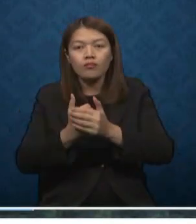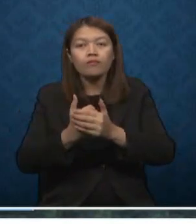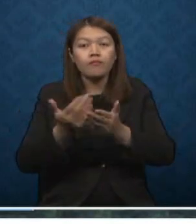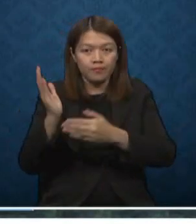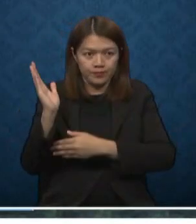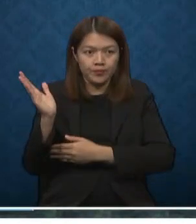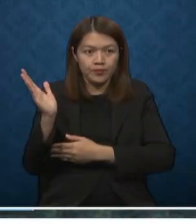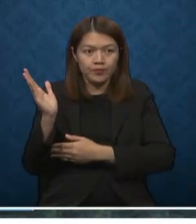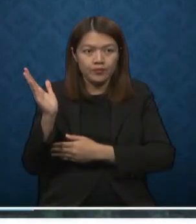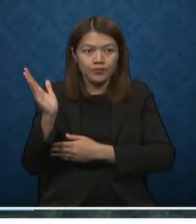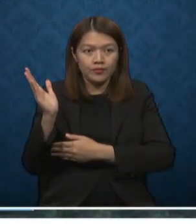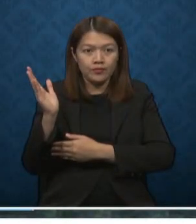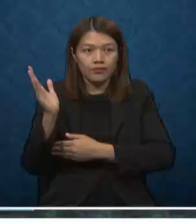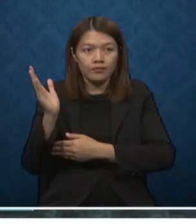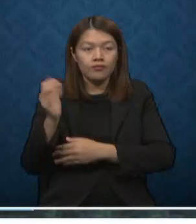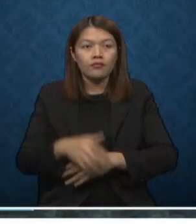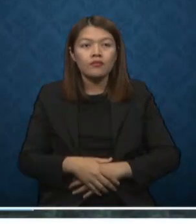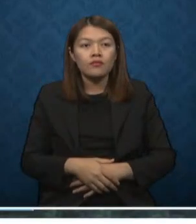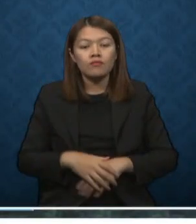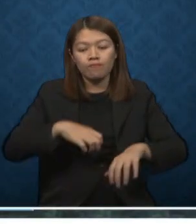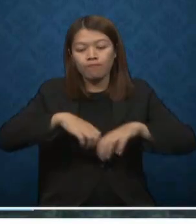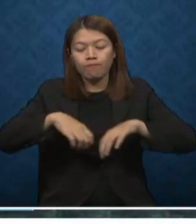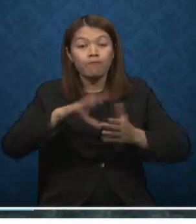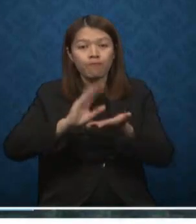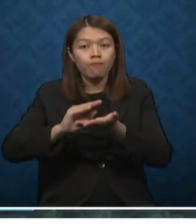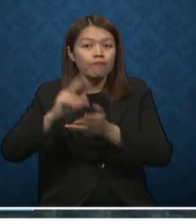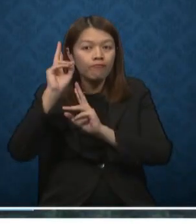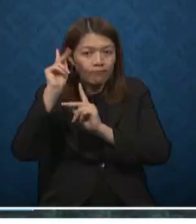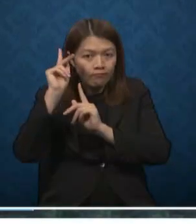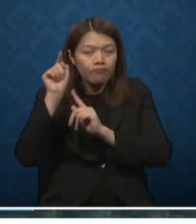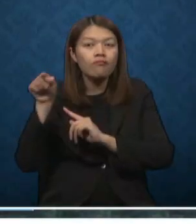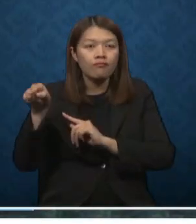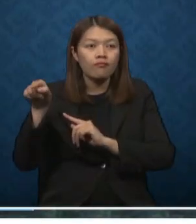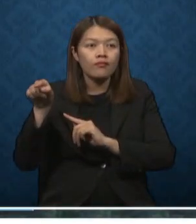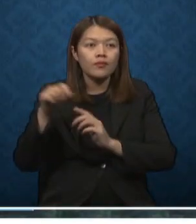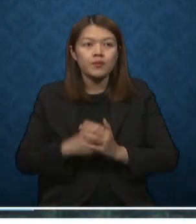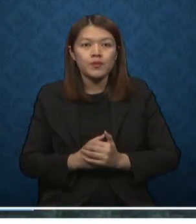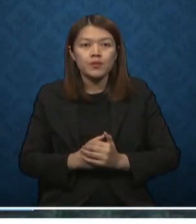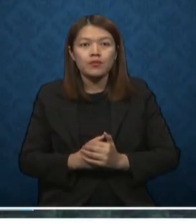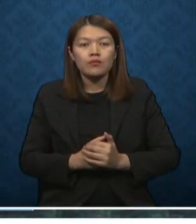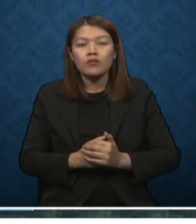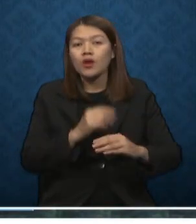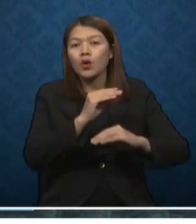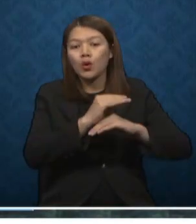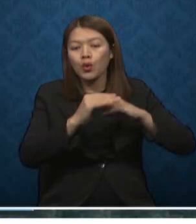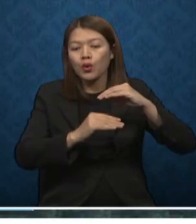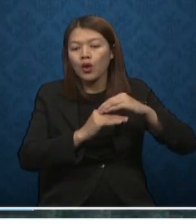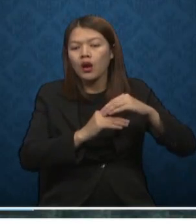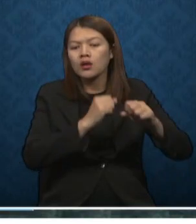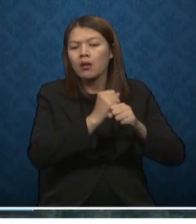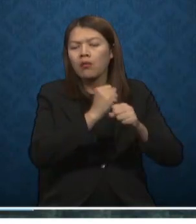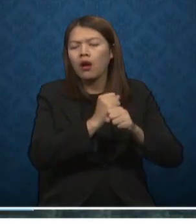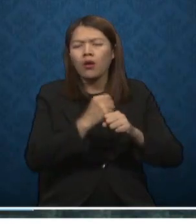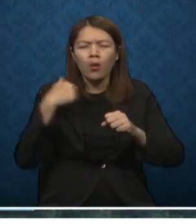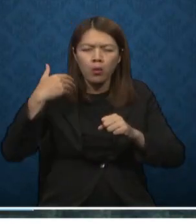ปเลยครับการบริหารจัดการข้อมูลข่าวสารอันนี้ก็เป็นเรื่องที่เป็นโครงการผลสำเร็จโดยรวมน